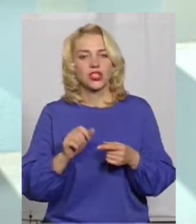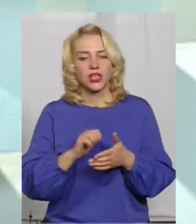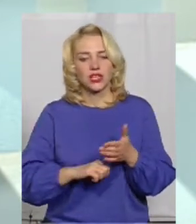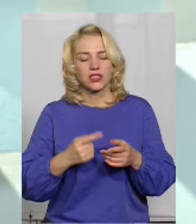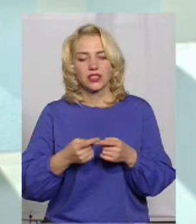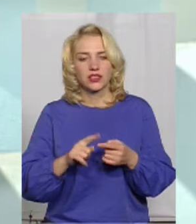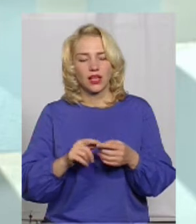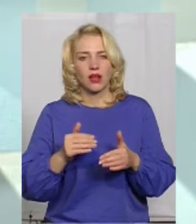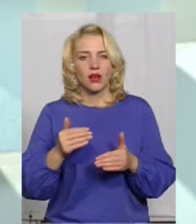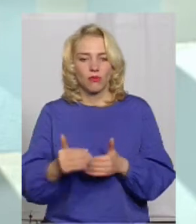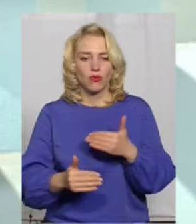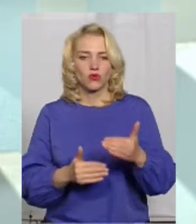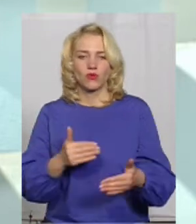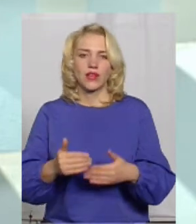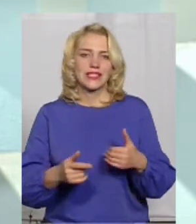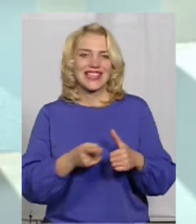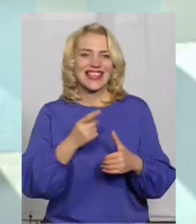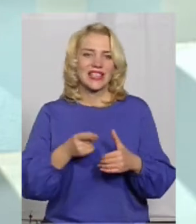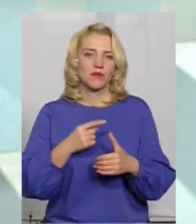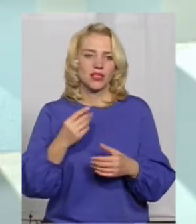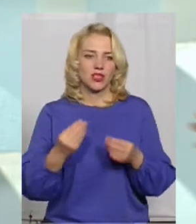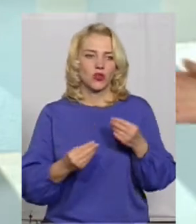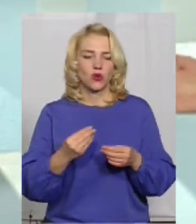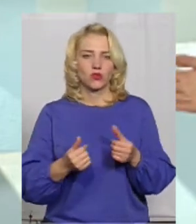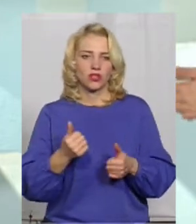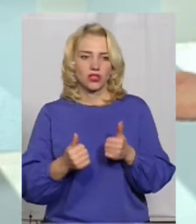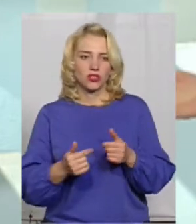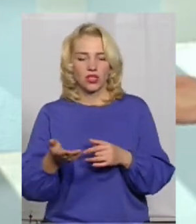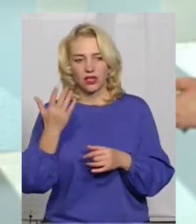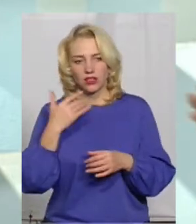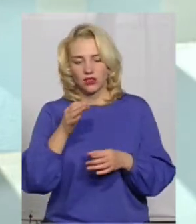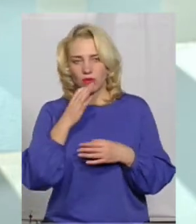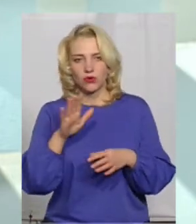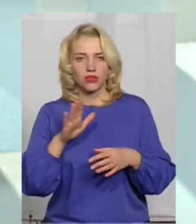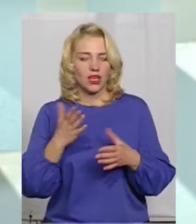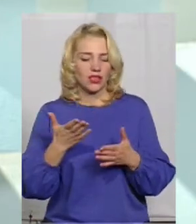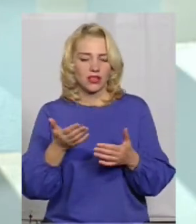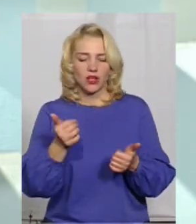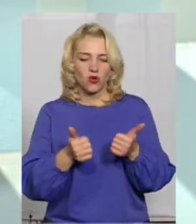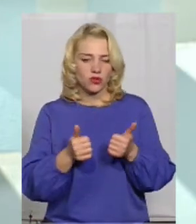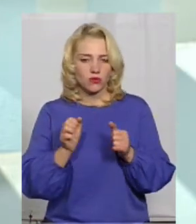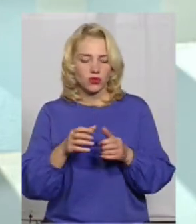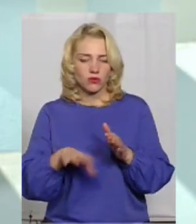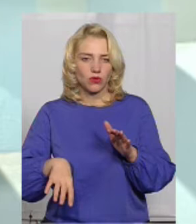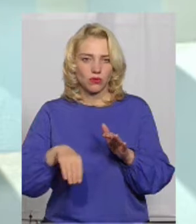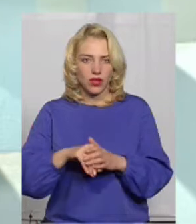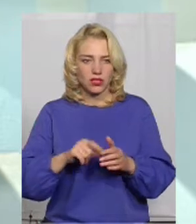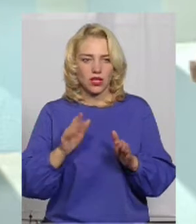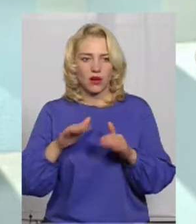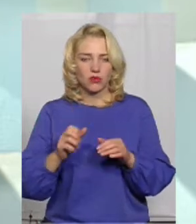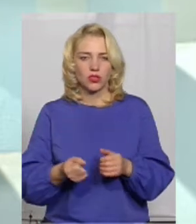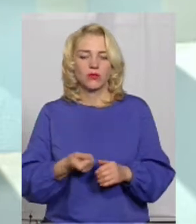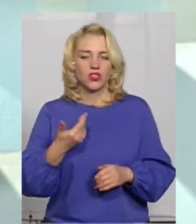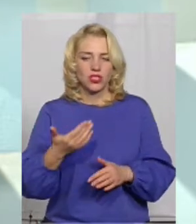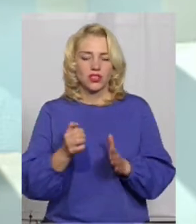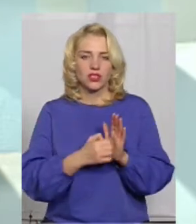самопросуваються іменні розіграші. А раніше можна було, будь-який розіграш, здається, оплачуєш, але потім через кількість